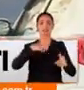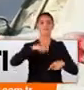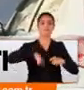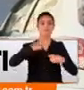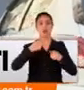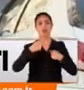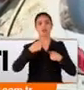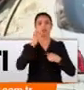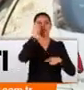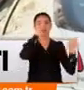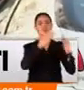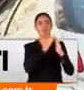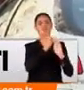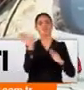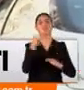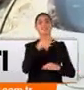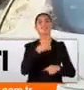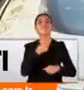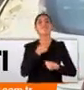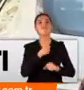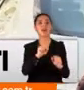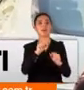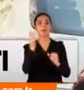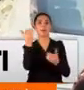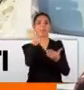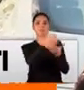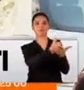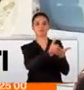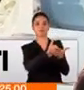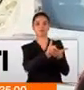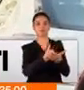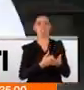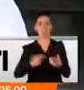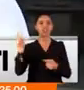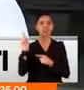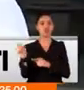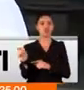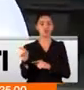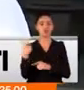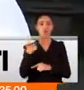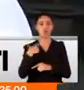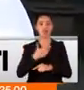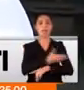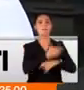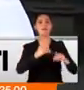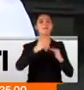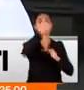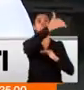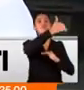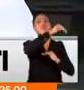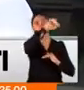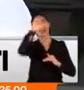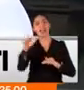bahanelerle tüketicinin evi görmesine fırsat vermeden aldıkları kaporalarla ortadan kayboluyor. Özellikle şehir dışından gelenleri